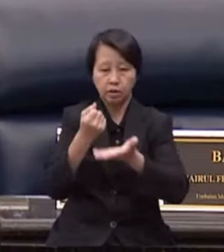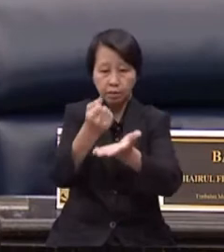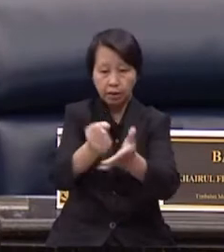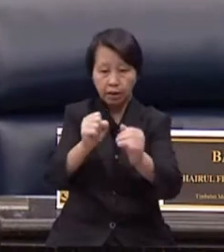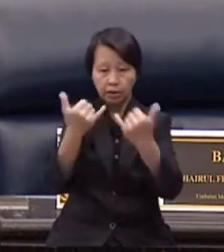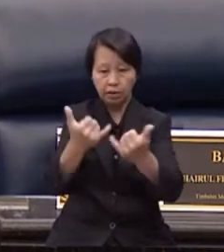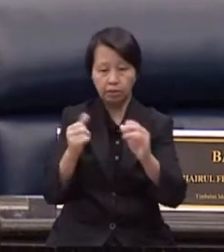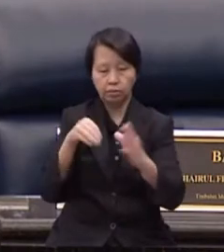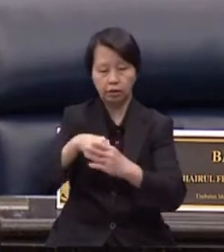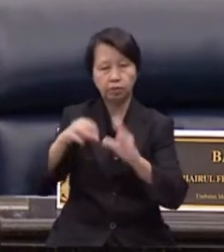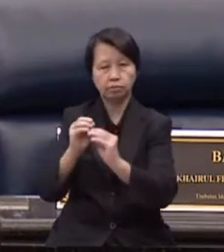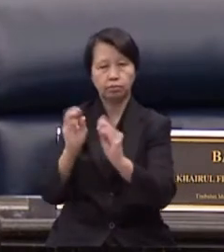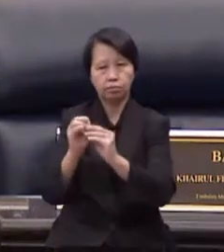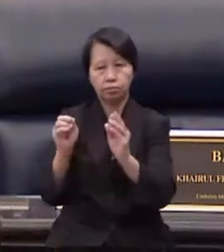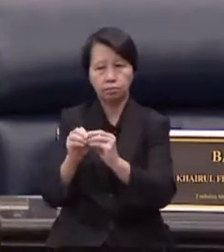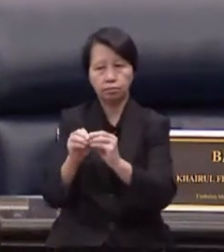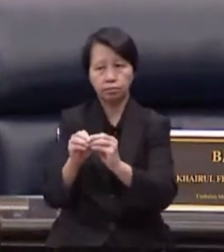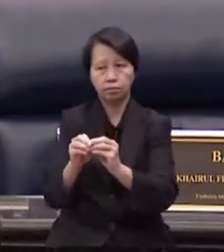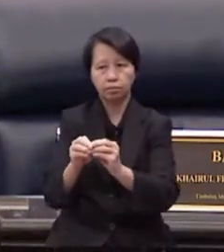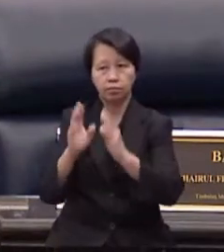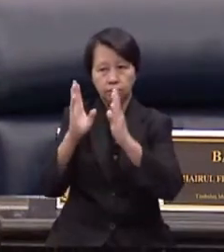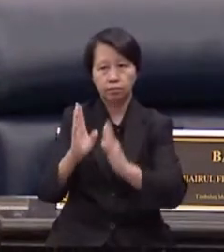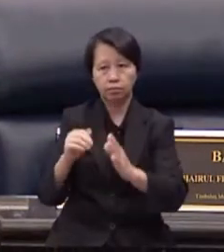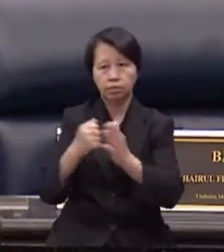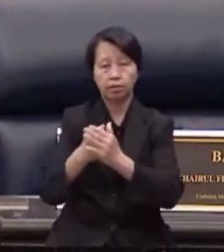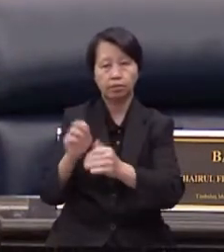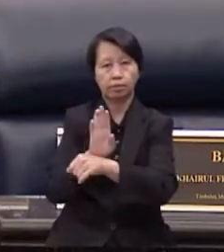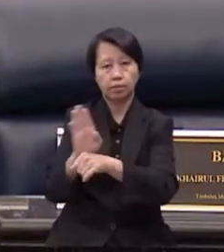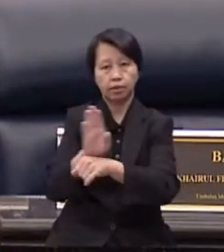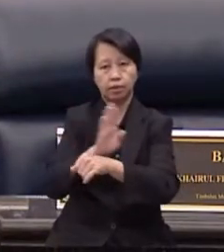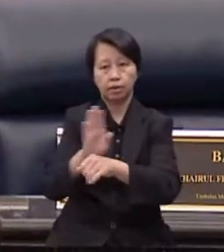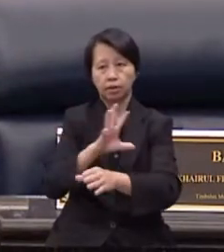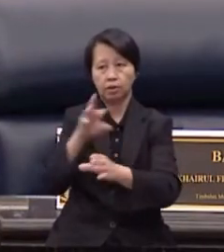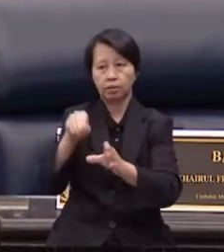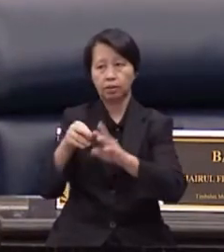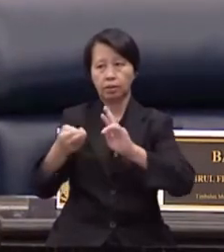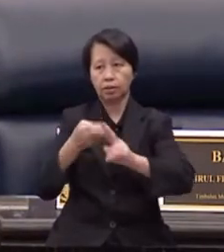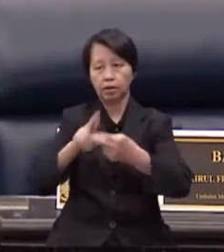Syarikat dalam masyarakat padanan perniagaan